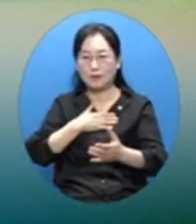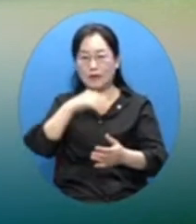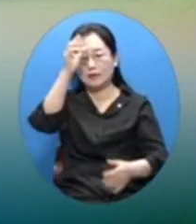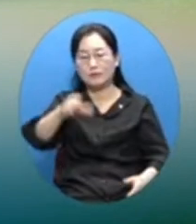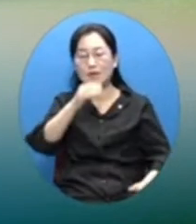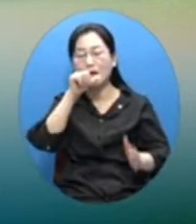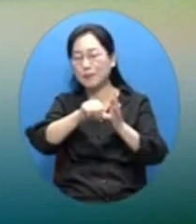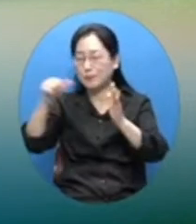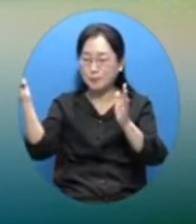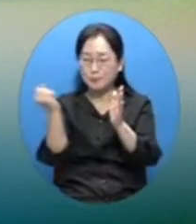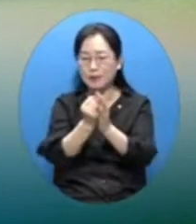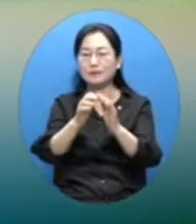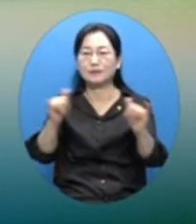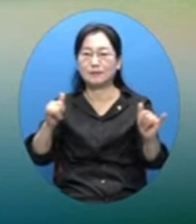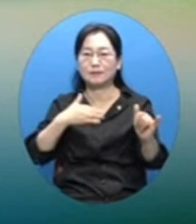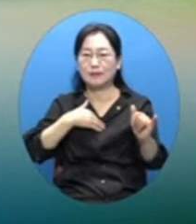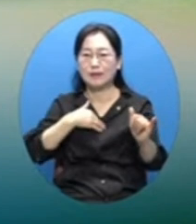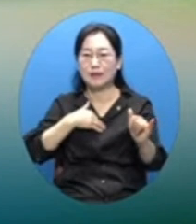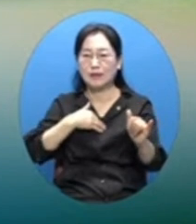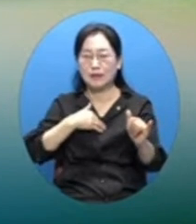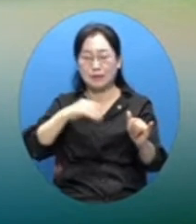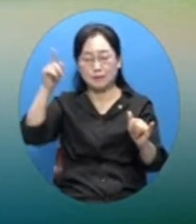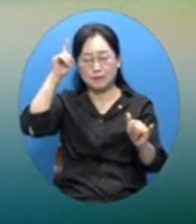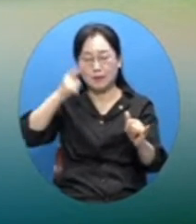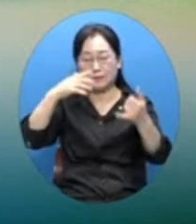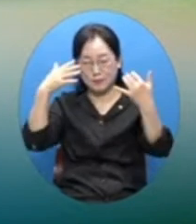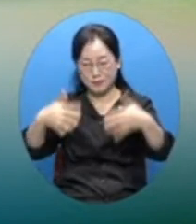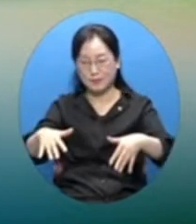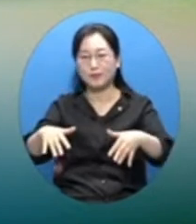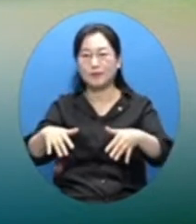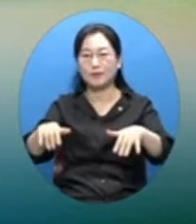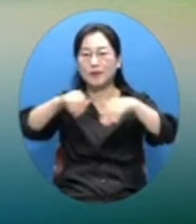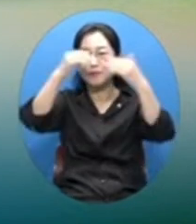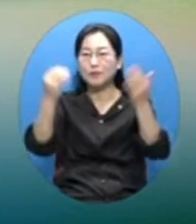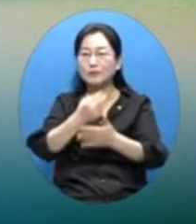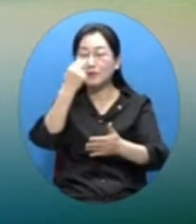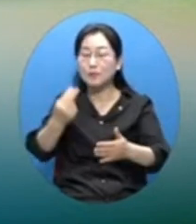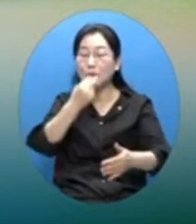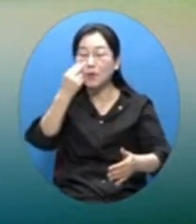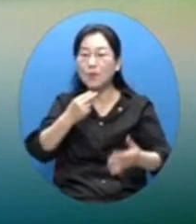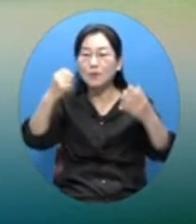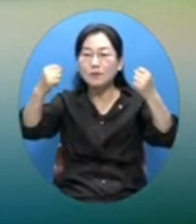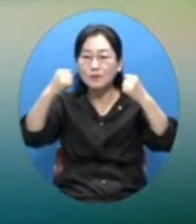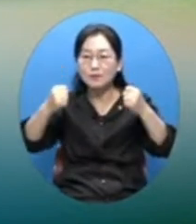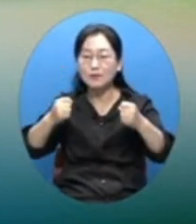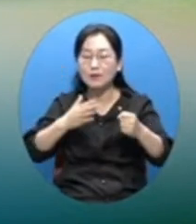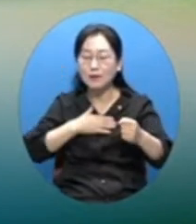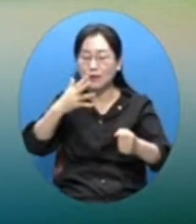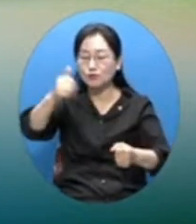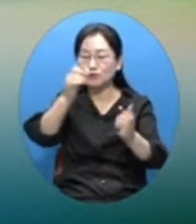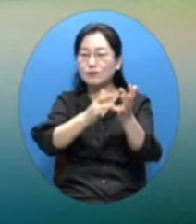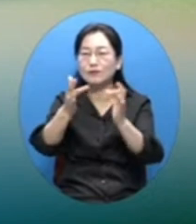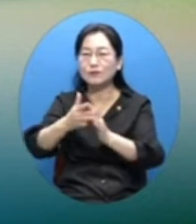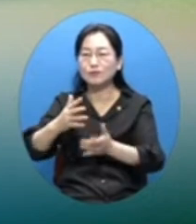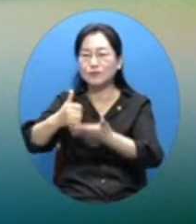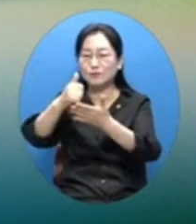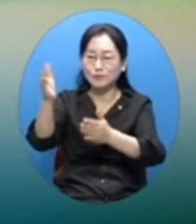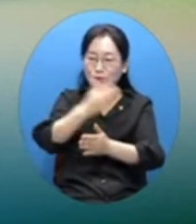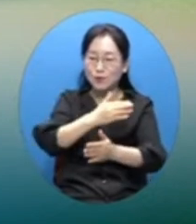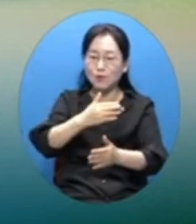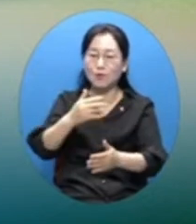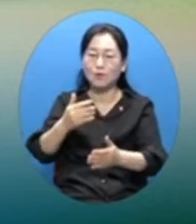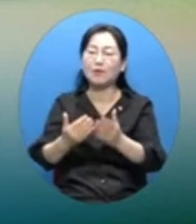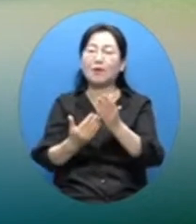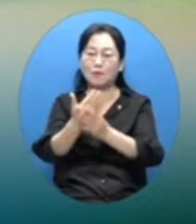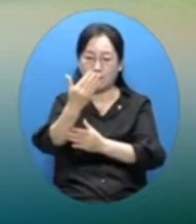못 박힌 사람이다. 나는 전적으로 무력하다. 모든 생명의 호흡과 힘이 내 주 예수님으로부터